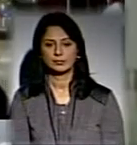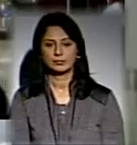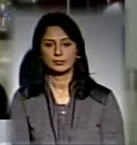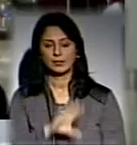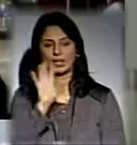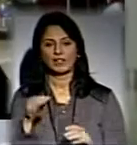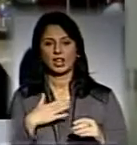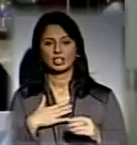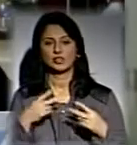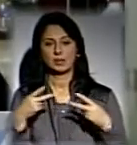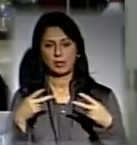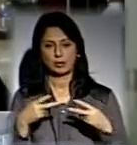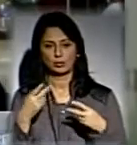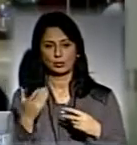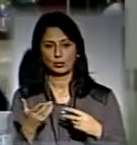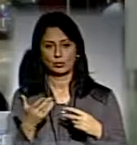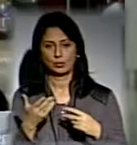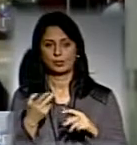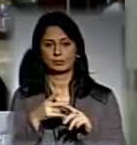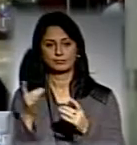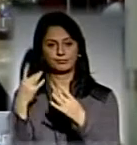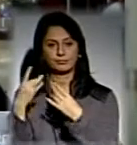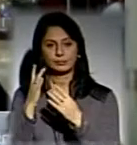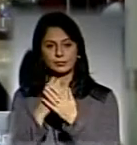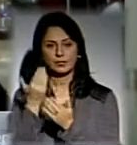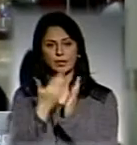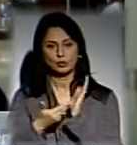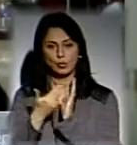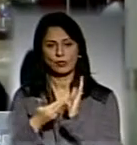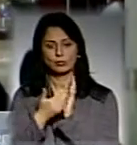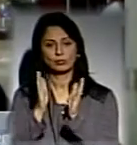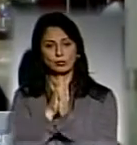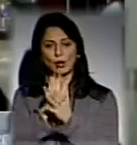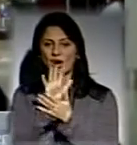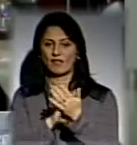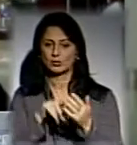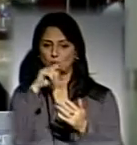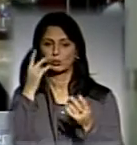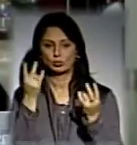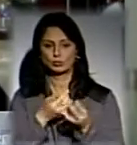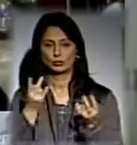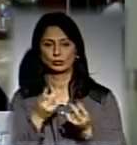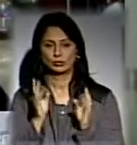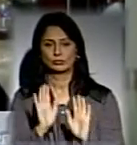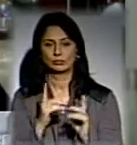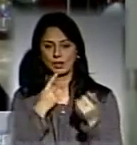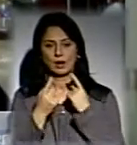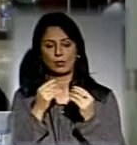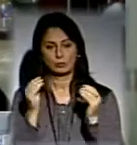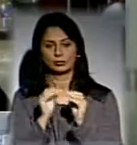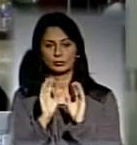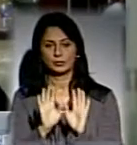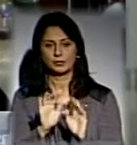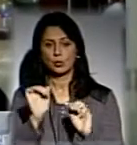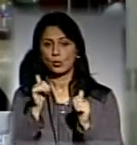ყველა ჩვენი პარტნიორი ამას გვეუბნება, გვირჩევს, გთხოვს, რომ გავაგრძელოთ ჩვენ რუსეთთან დიალოგი.